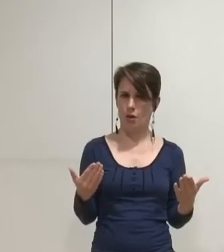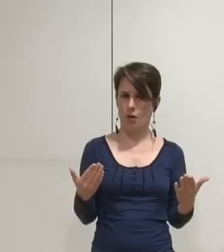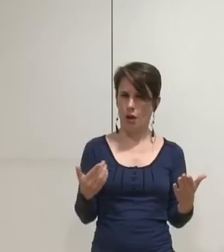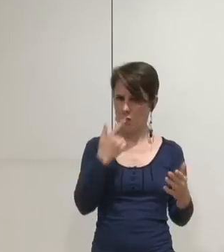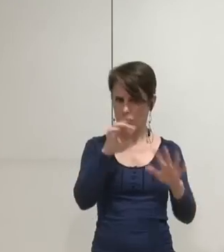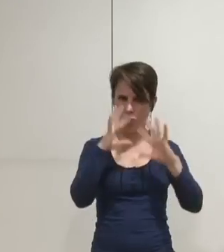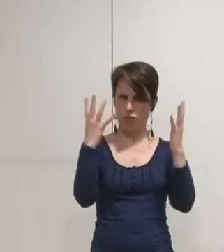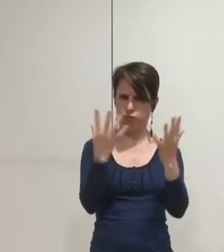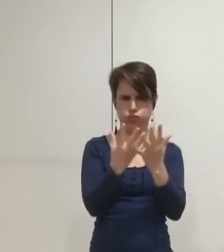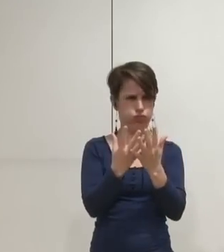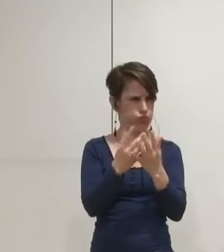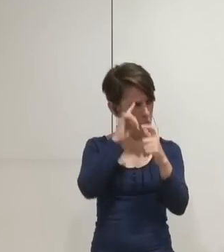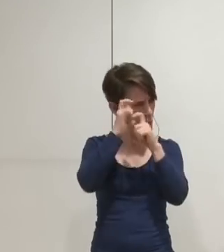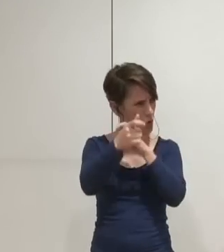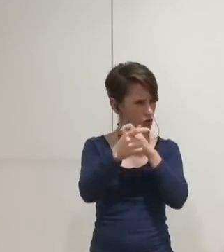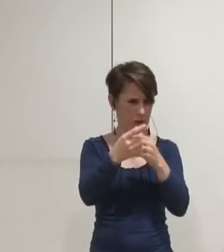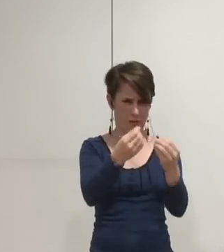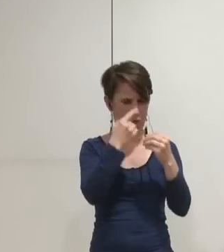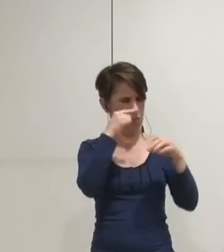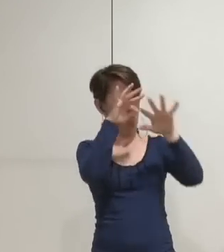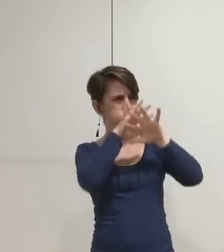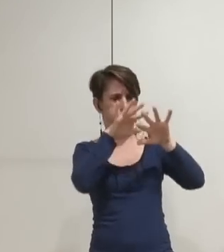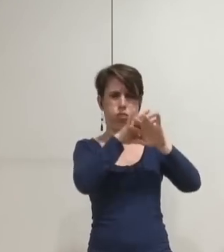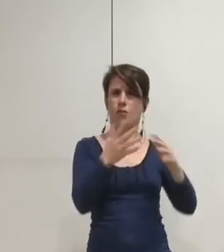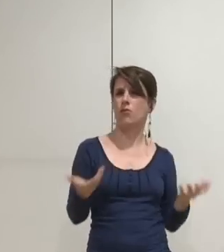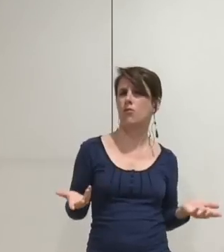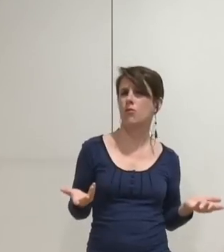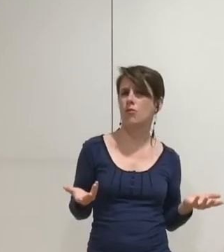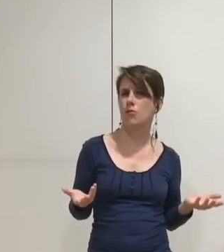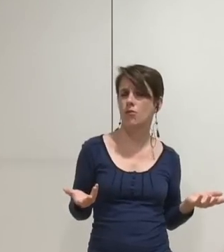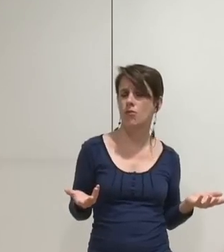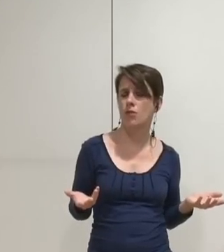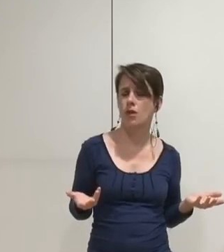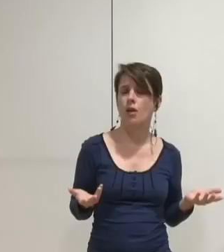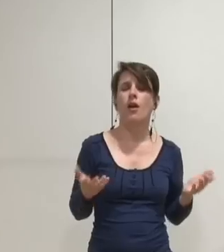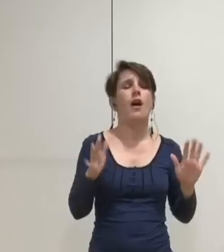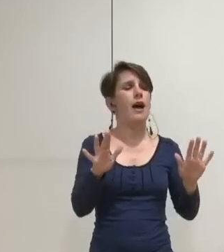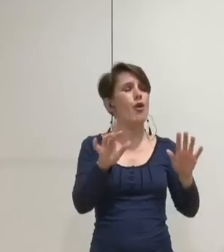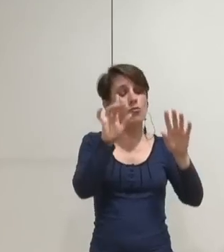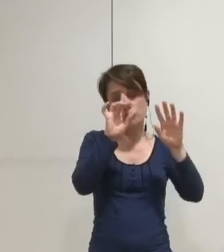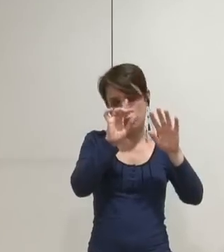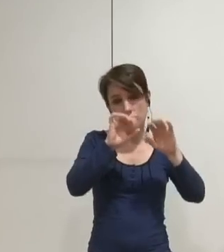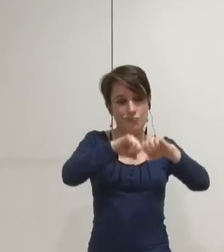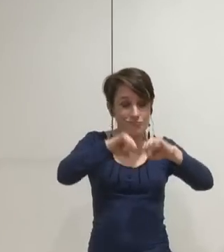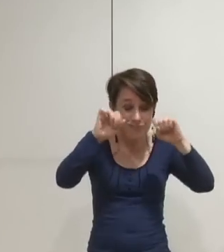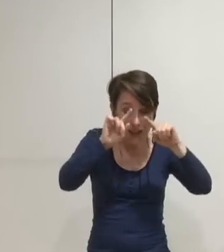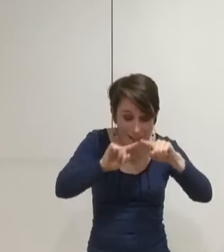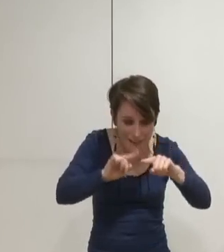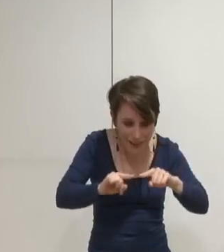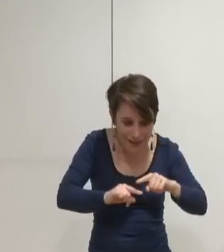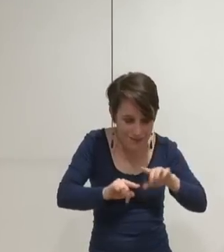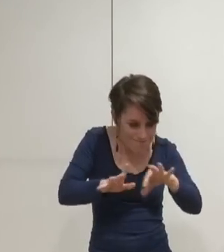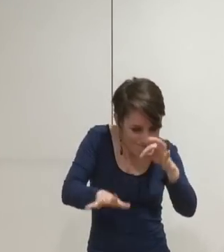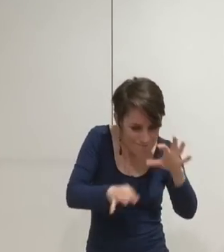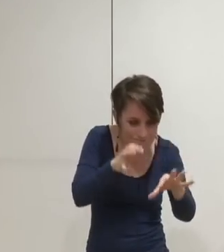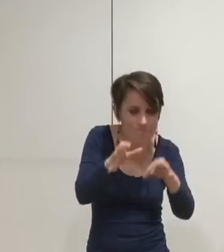difficilement compréhensible et si on rentre dans le détail parce que sur le principe dire que